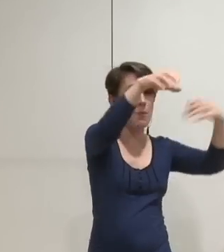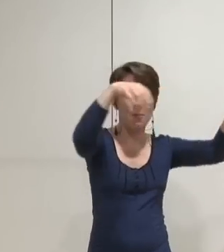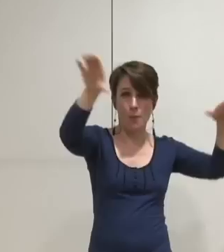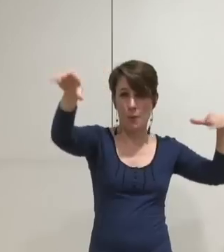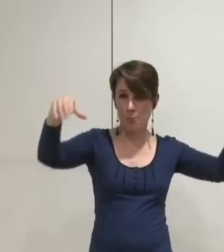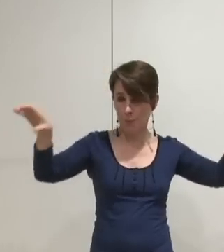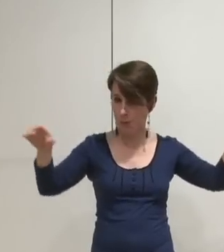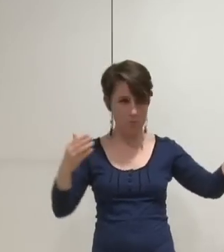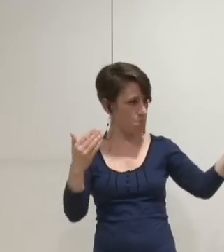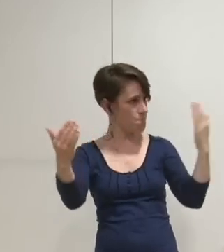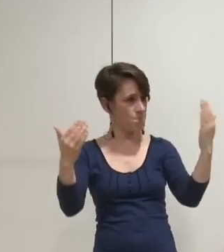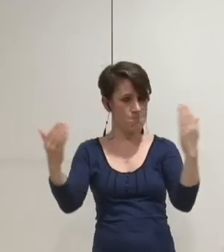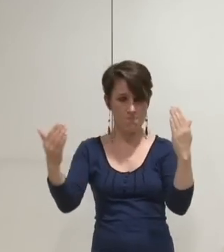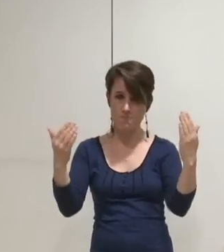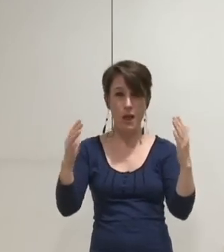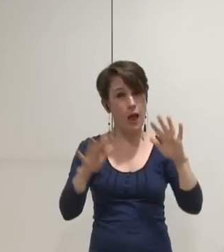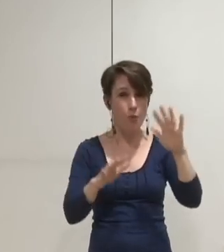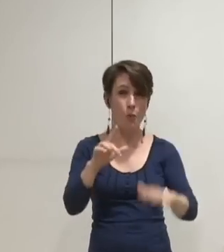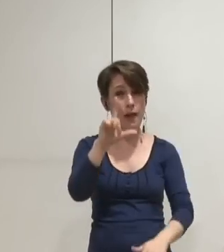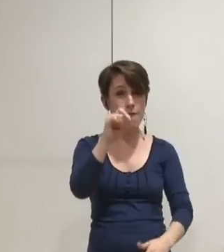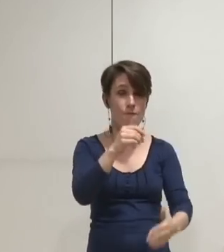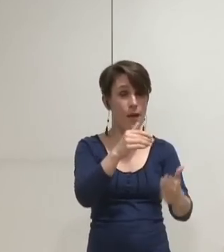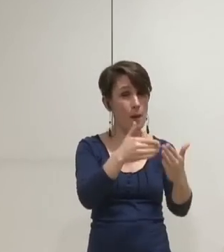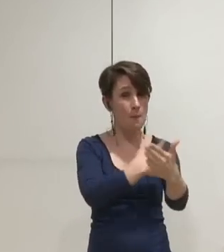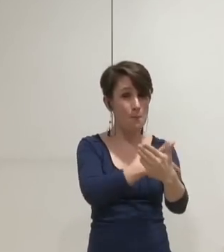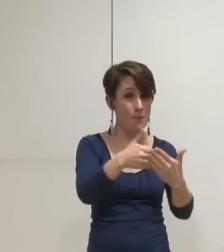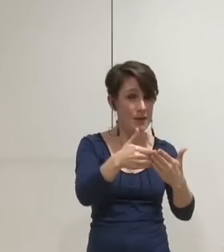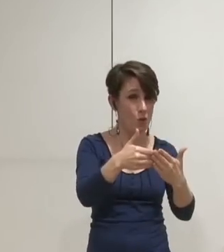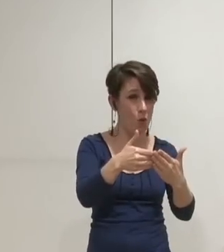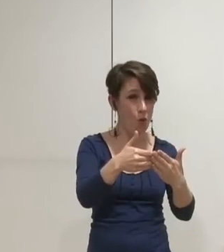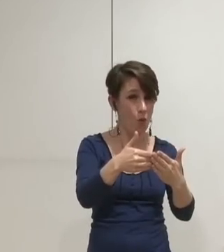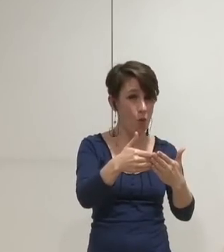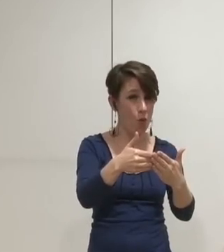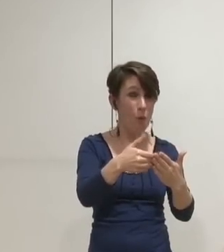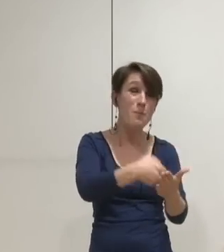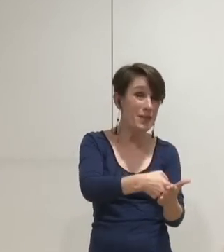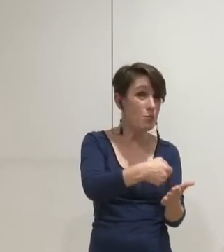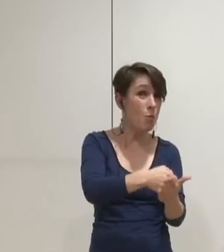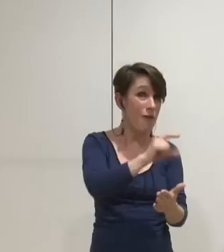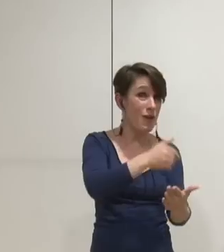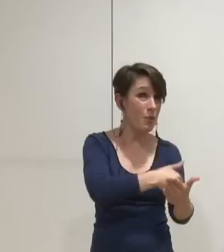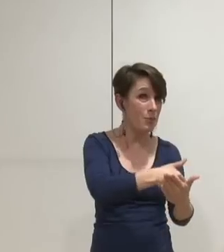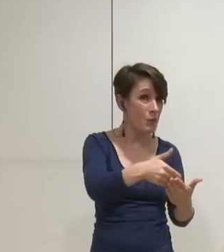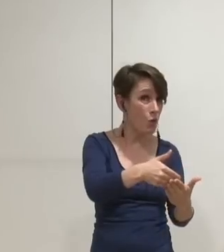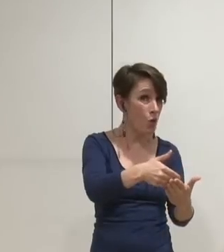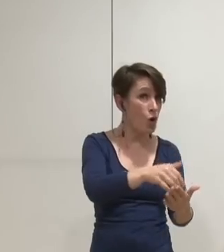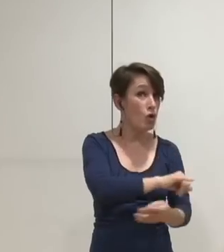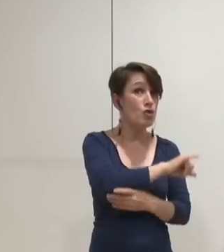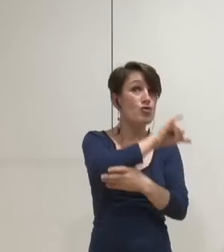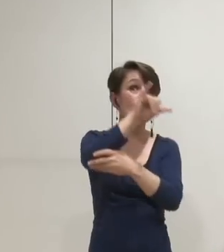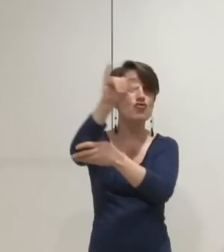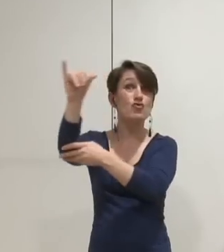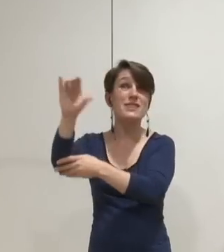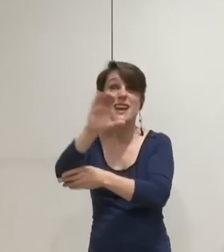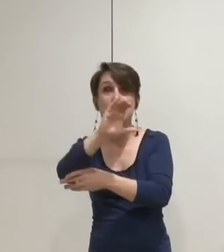ça ai est entre 20 millions d'euros d'investissement pour les plus faibles et ça dépassé les 100